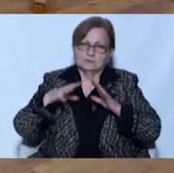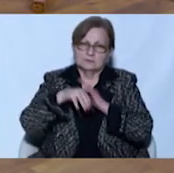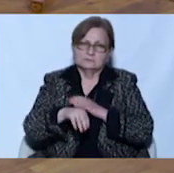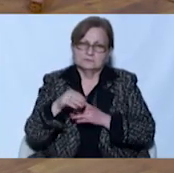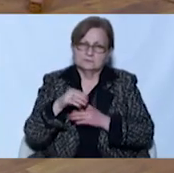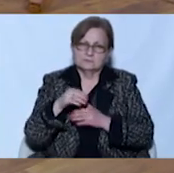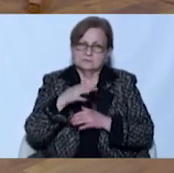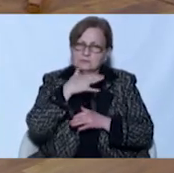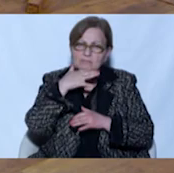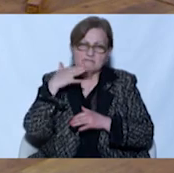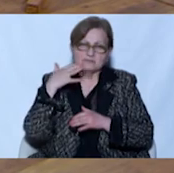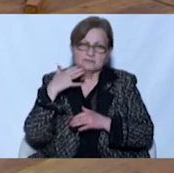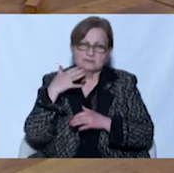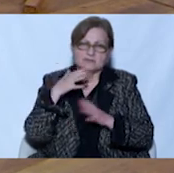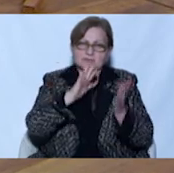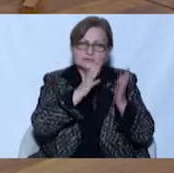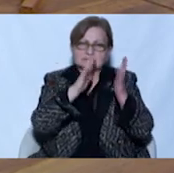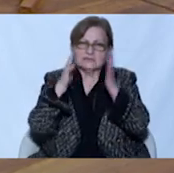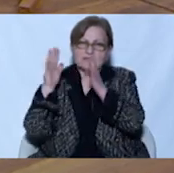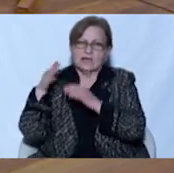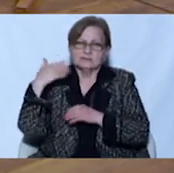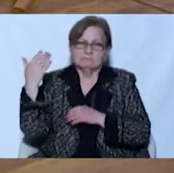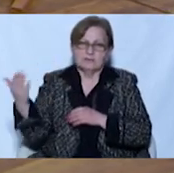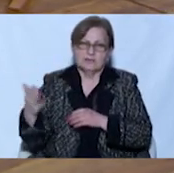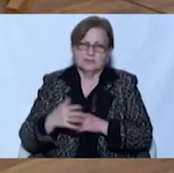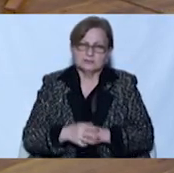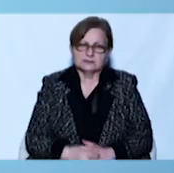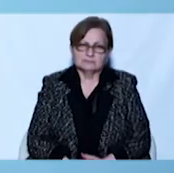საქართველოში ბევრია ტყიანი მხარე.